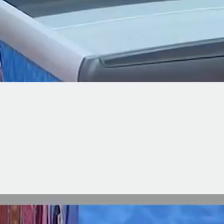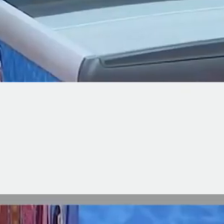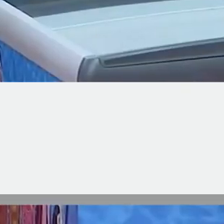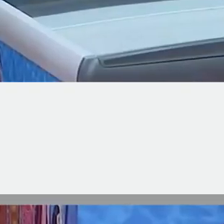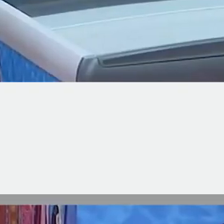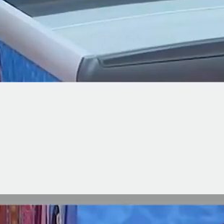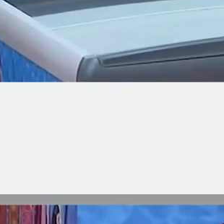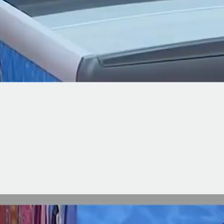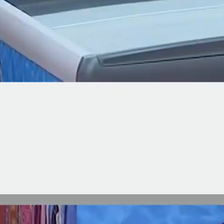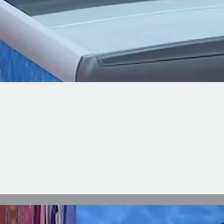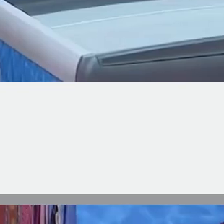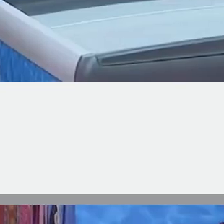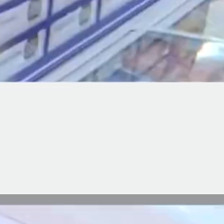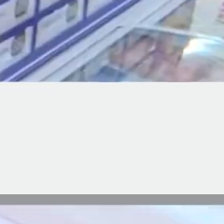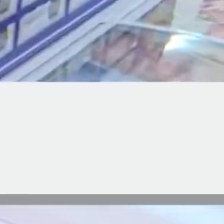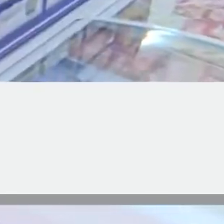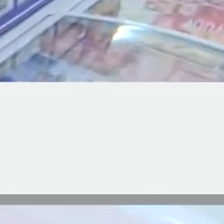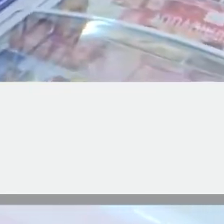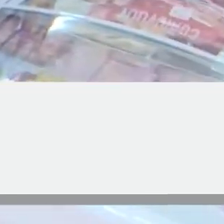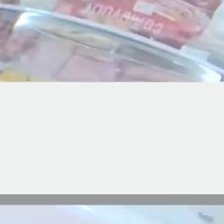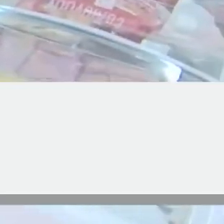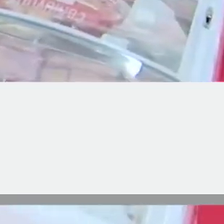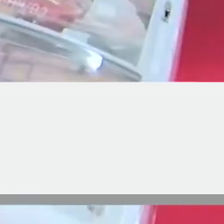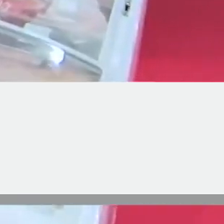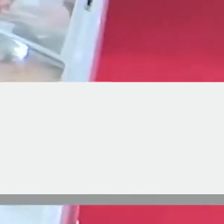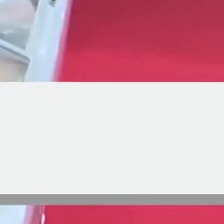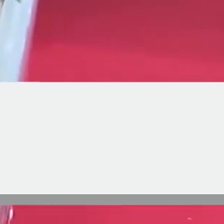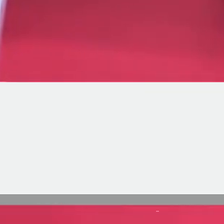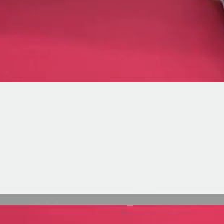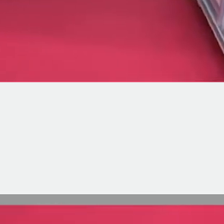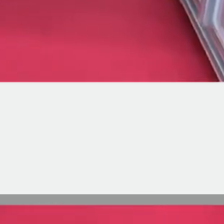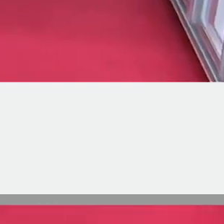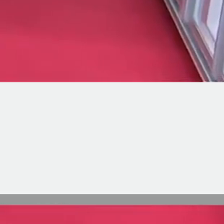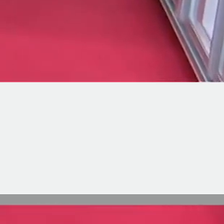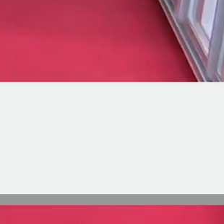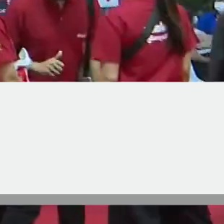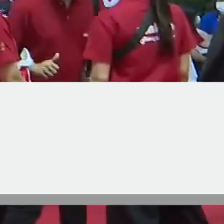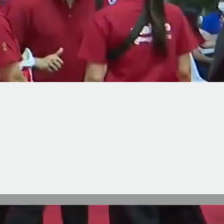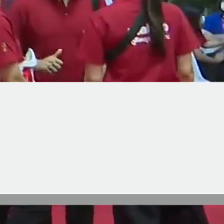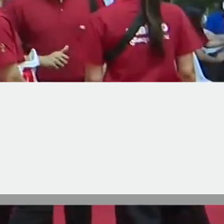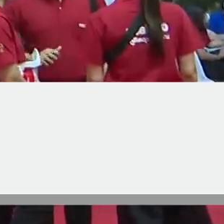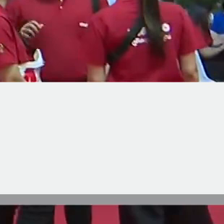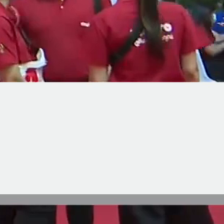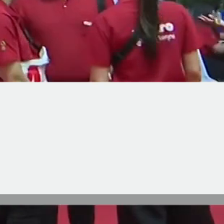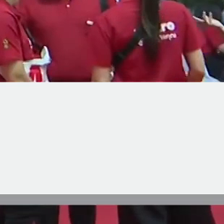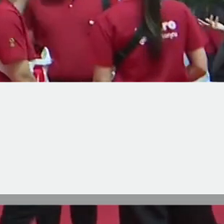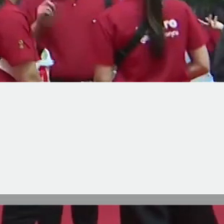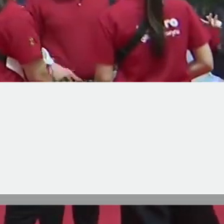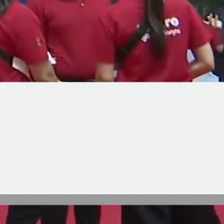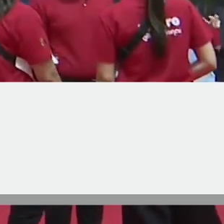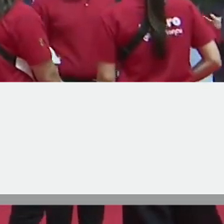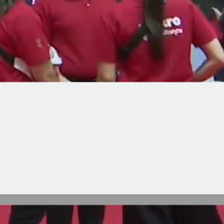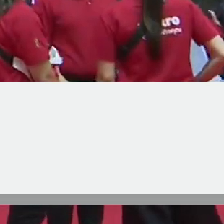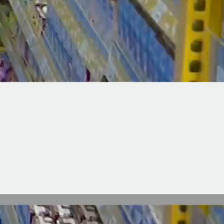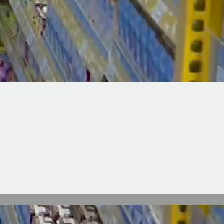ารจัดการสมัยใหม่มาปรับใช้ค่ะสูตรถัดมานะคะมิตรแท้ชุมชนค่ะเน้นการพัฒนาเพิ่มศักยภาพร้านโชห่ว